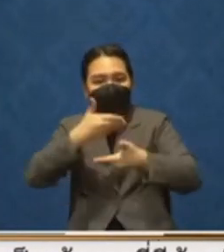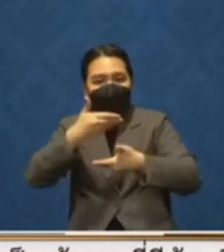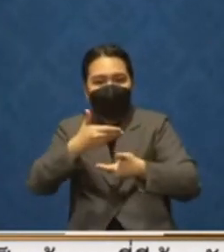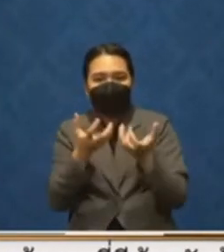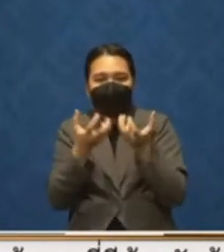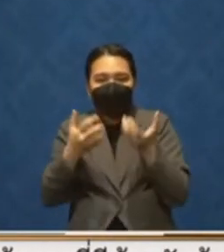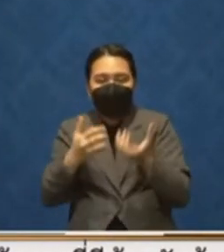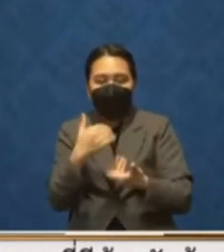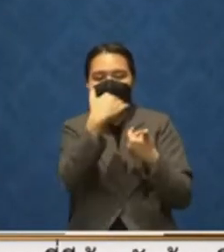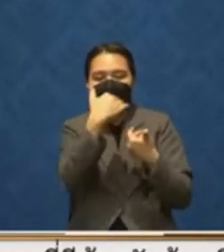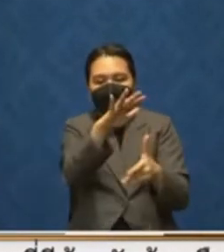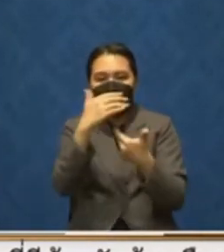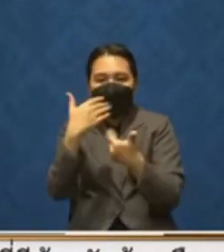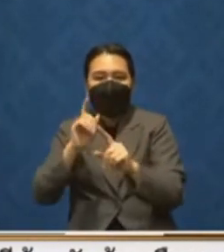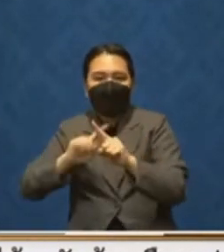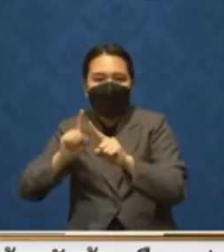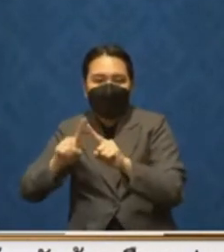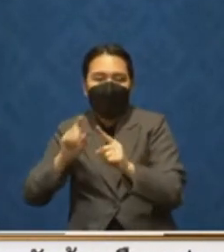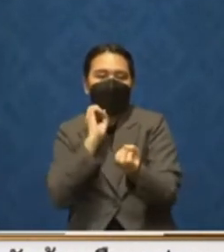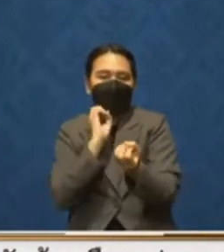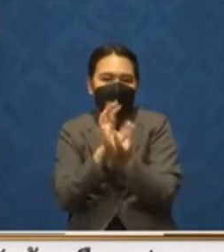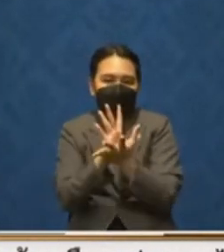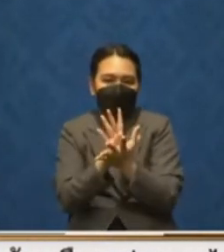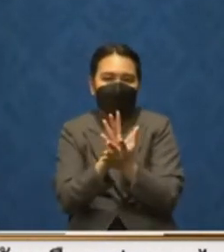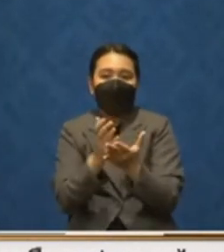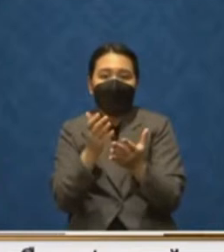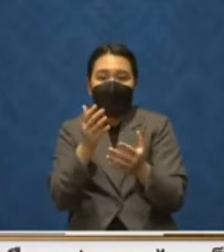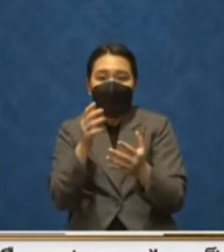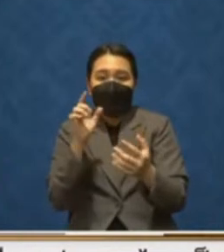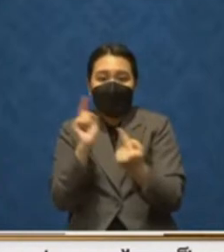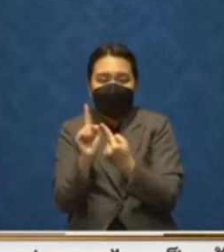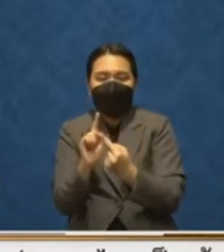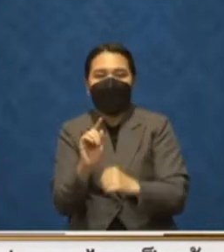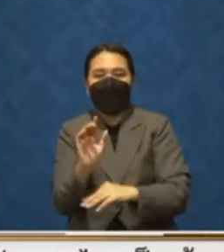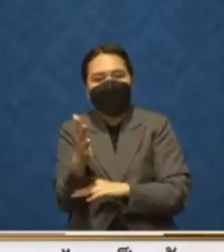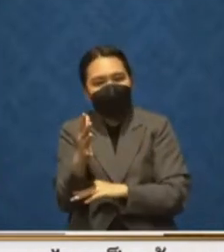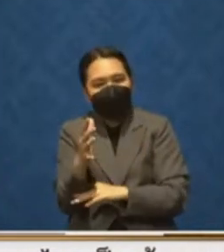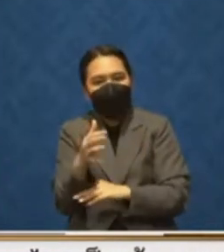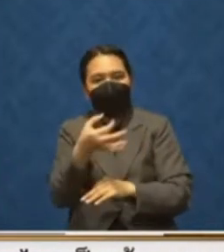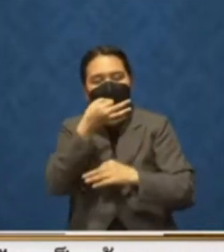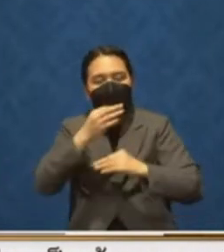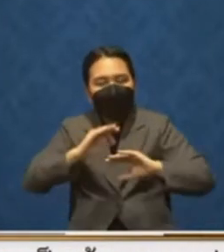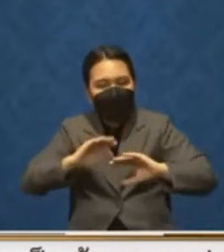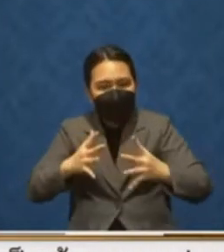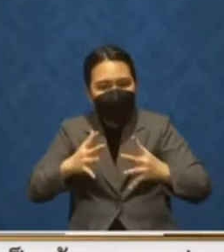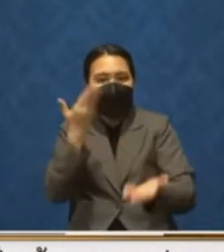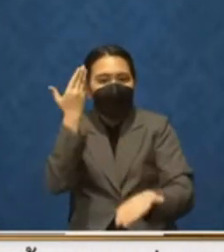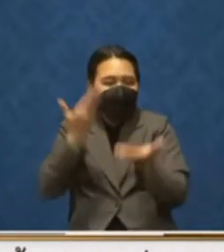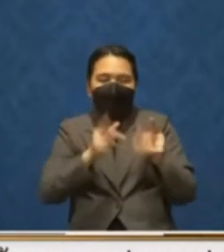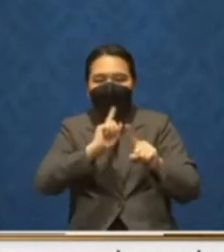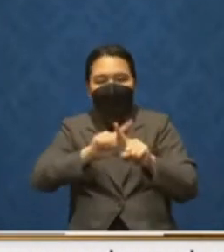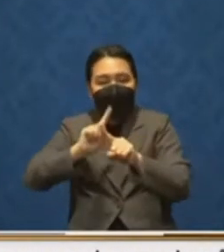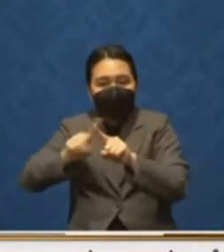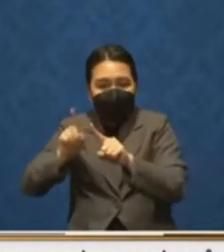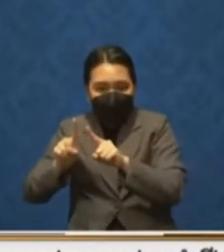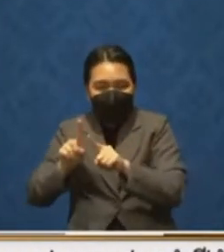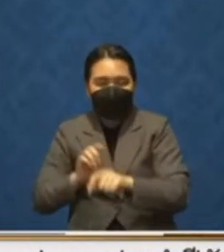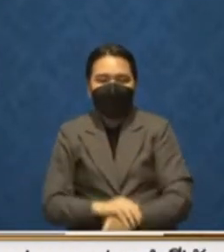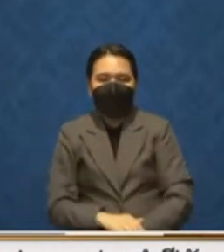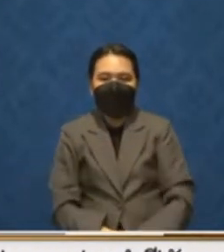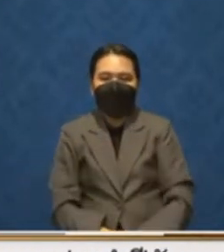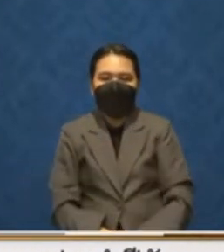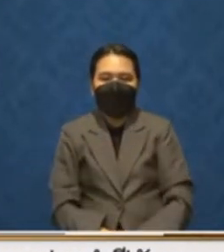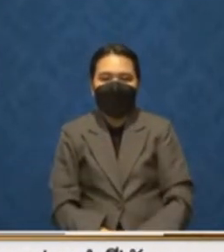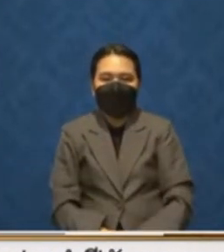ของไทยในวงการทำการประมงกิจกรรมที่อื่นๆที่เกี่ยวข้องนะครับอันนี้ก็ก็คง